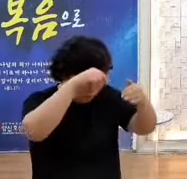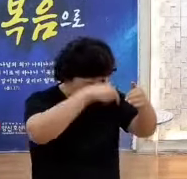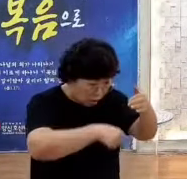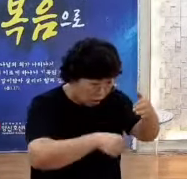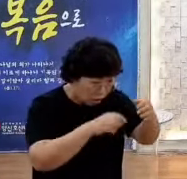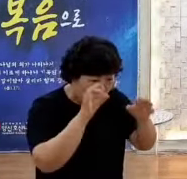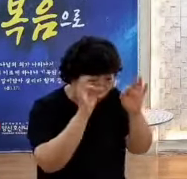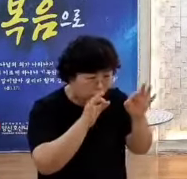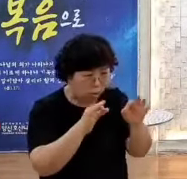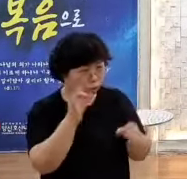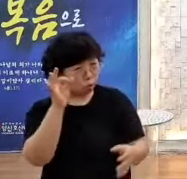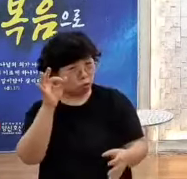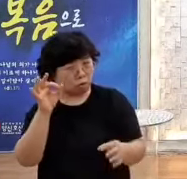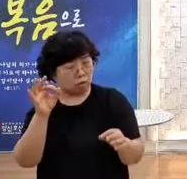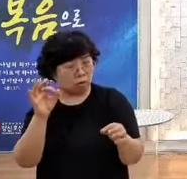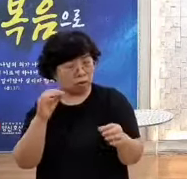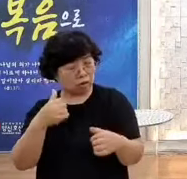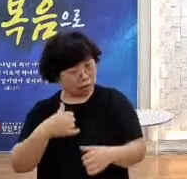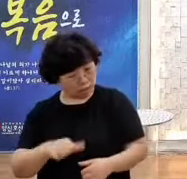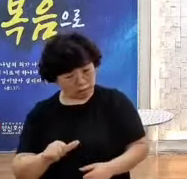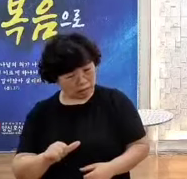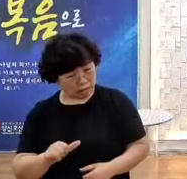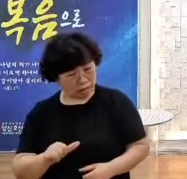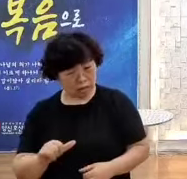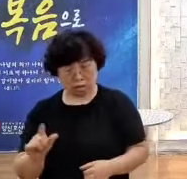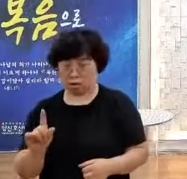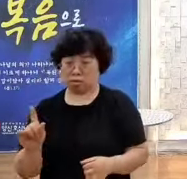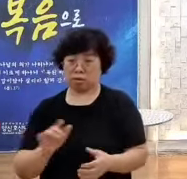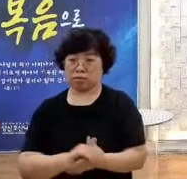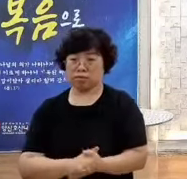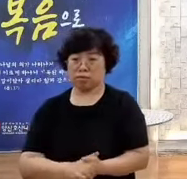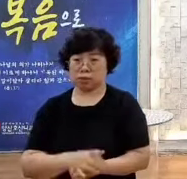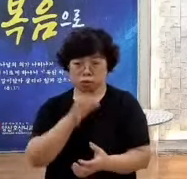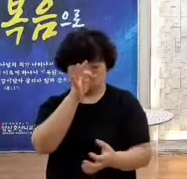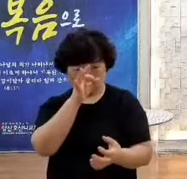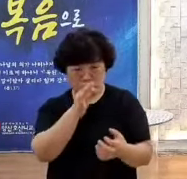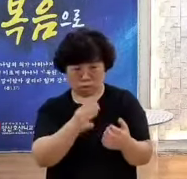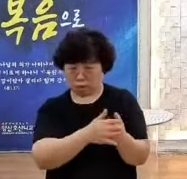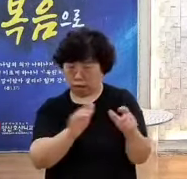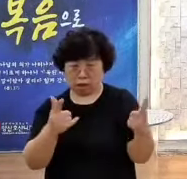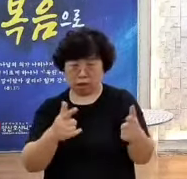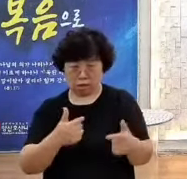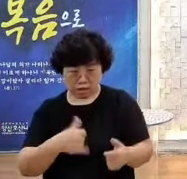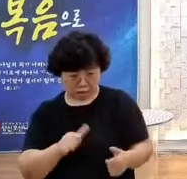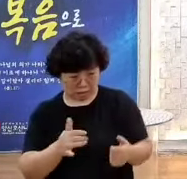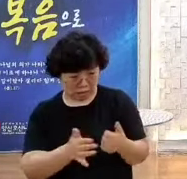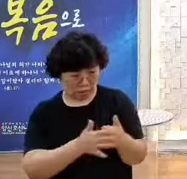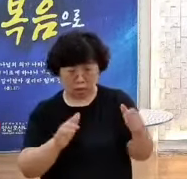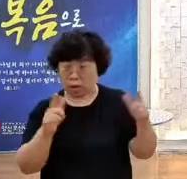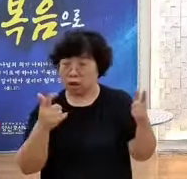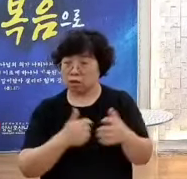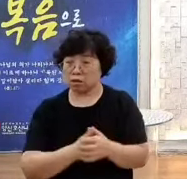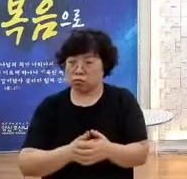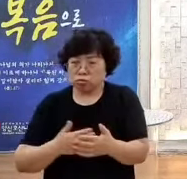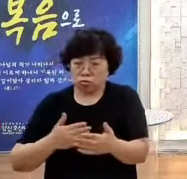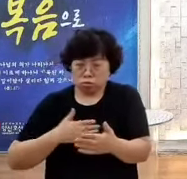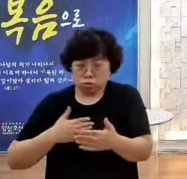돈? 자식? 뭐 그런 거 아니에요. 이 불안이 어디서 왔을까?